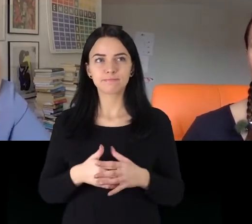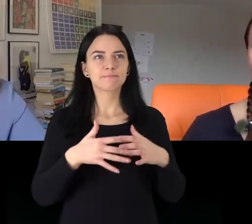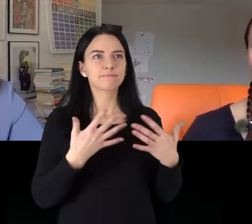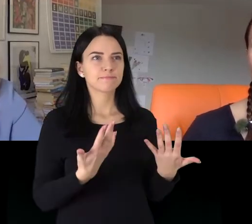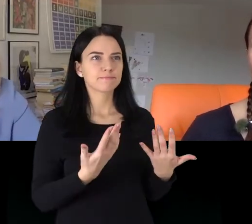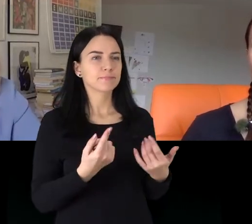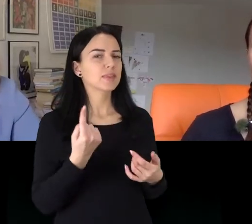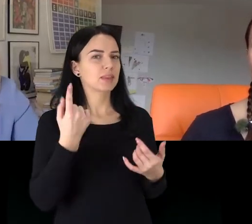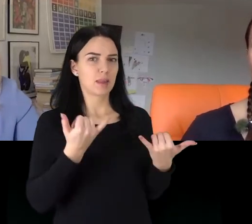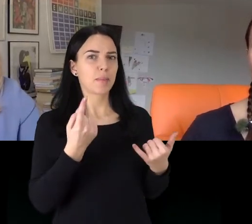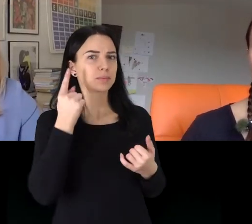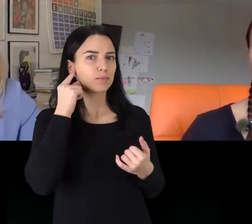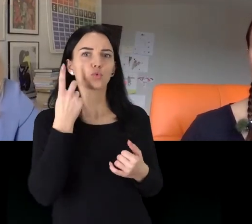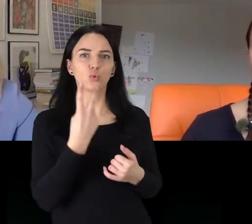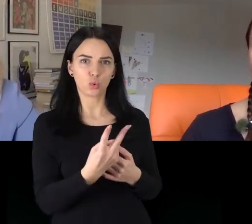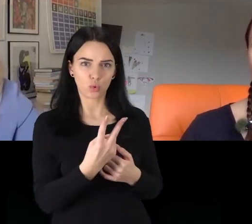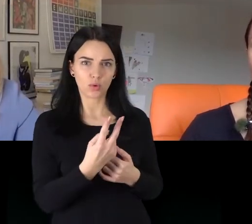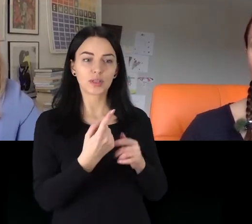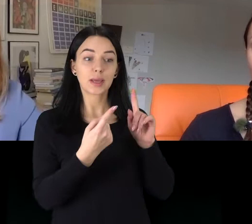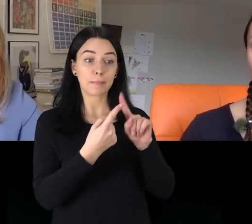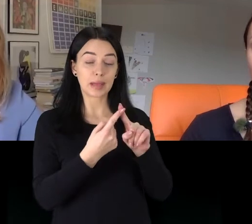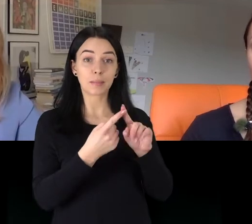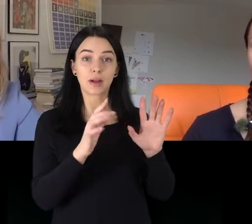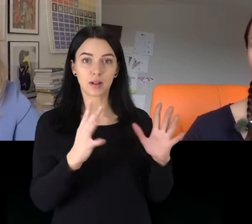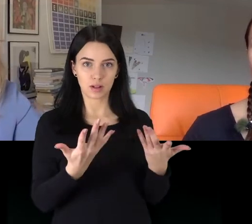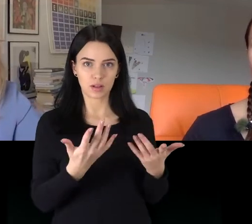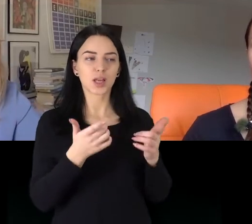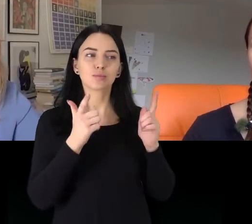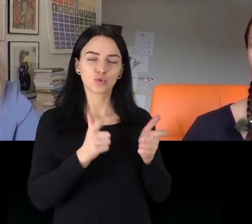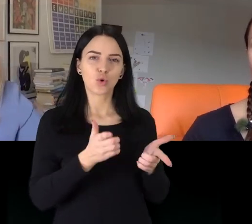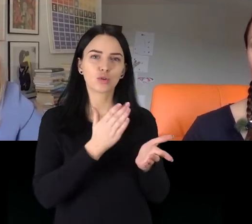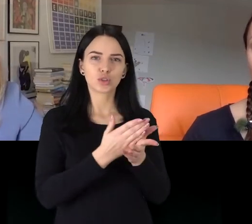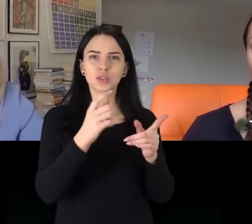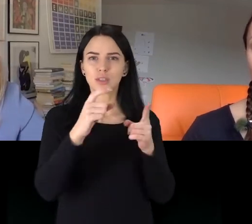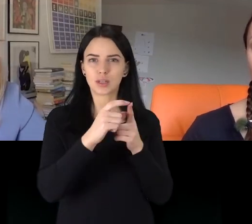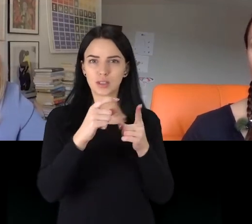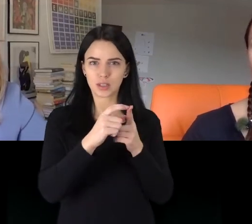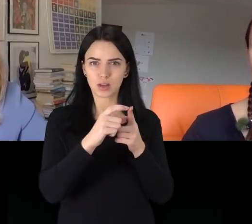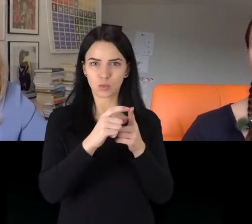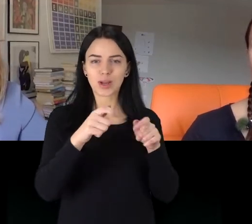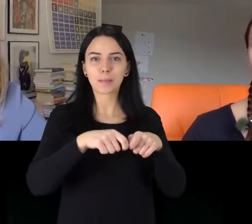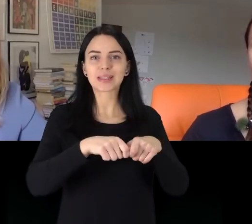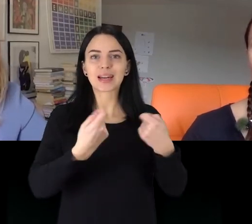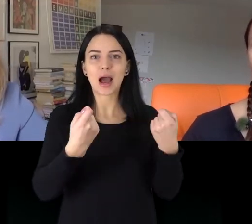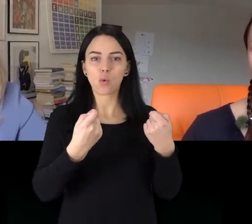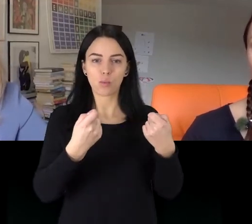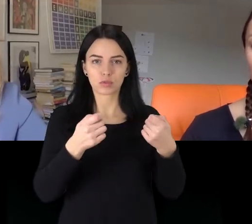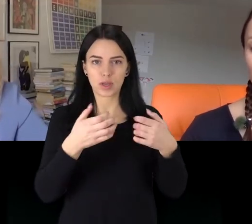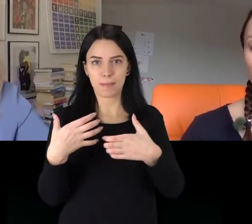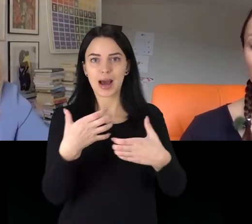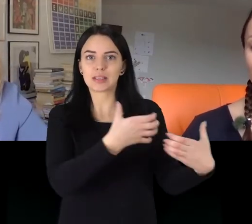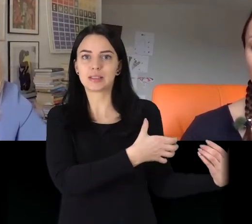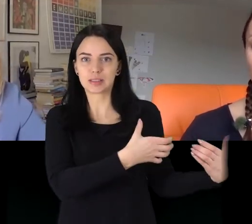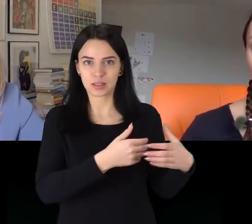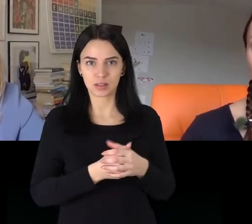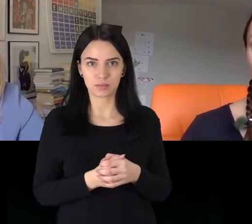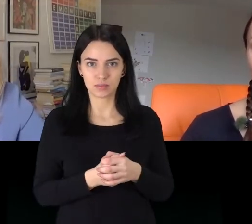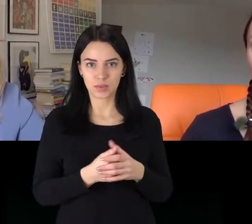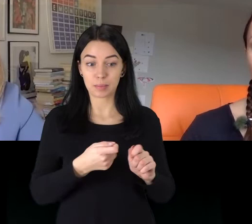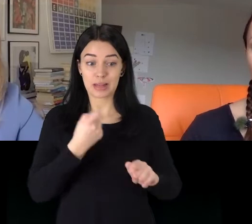dalykus girdžiu dabar, Renata, ką sako. Tai vienas tai yra tikrai, mes turim tokį terminą, jis vadinasi traumos atskirimas, ar ne? Ir jisai